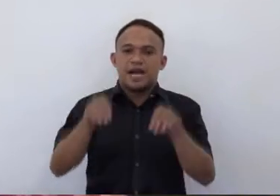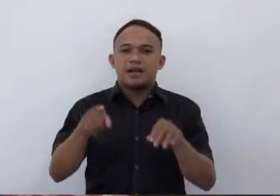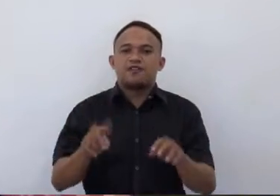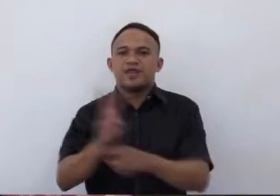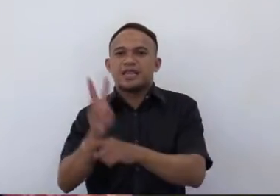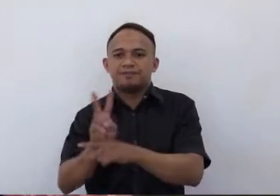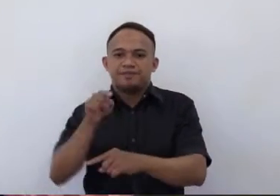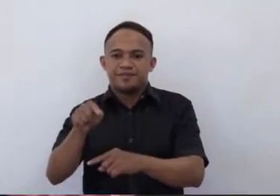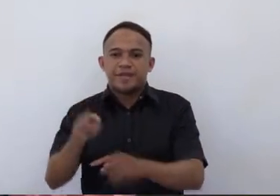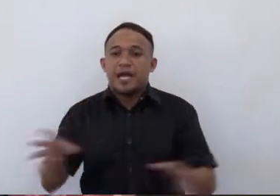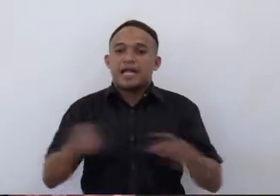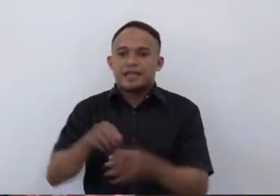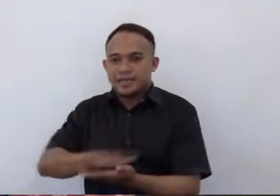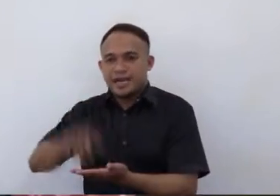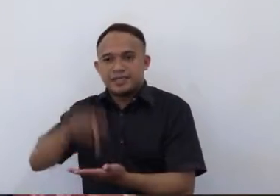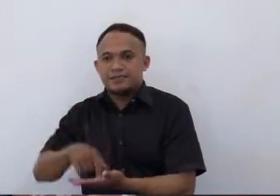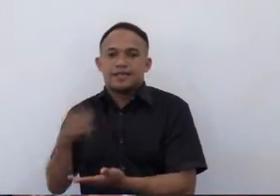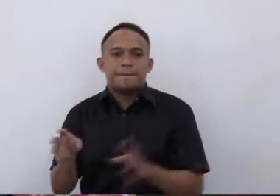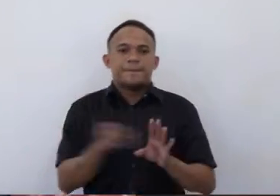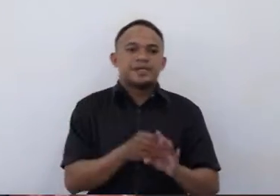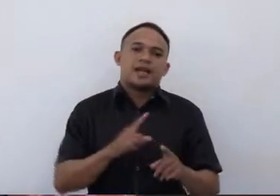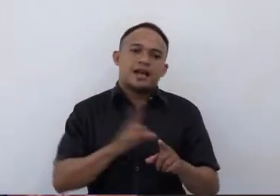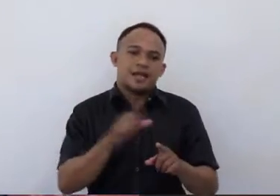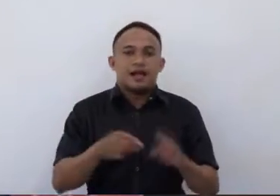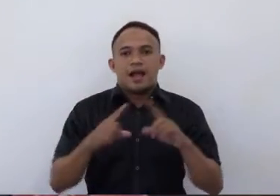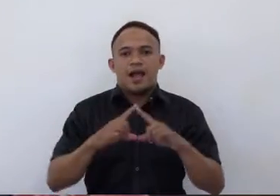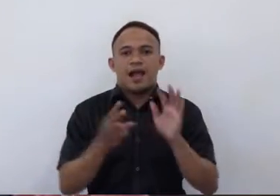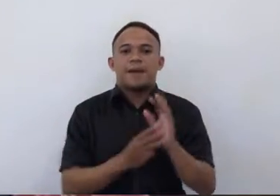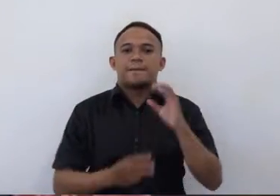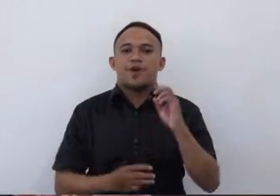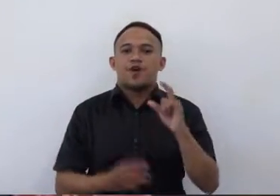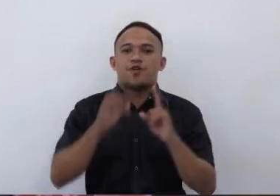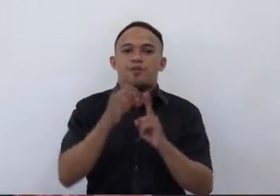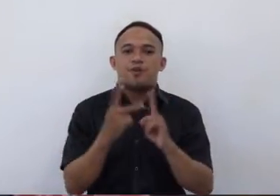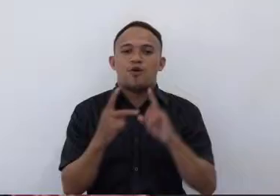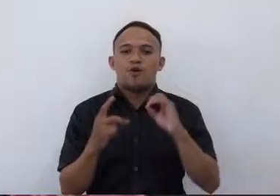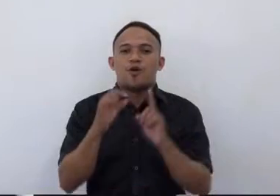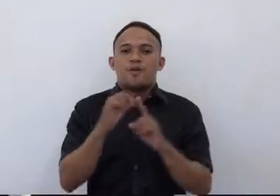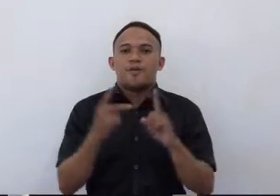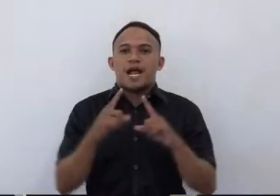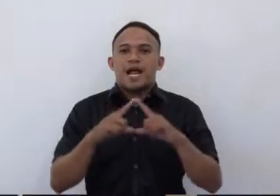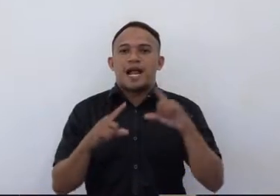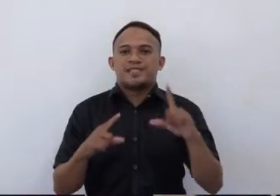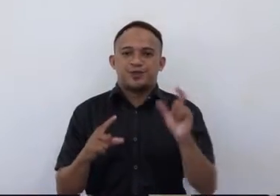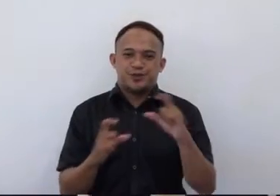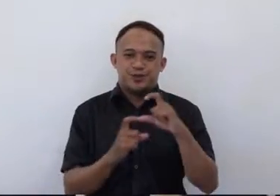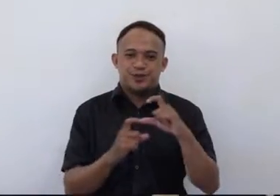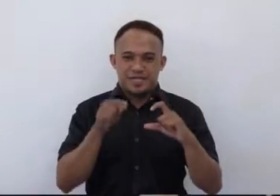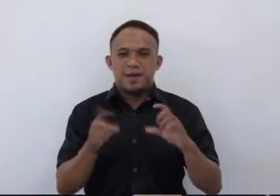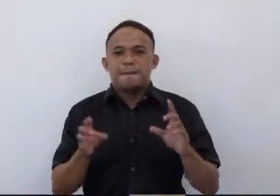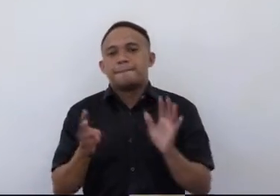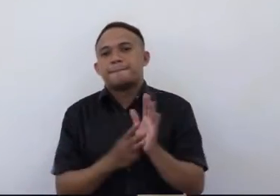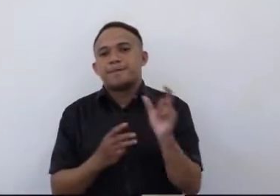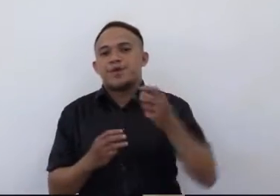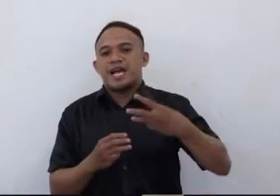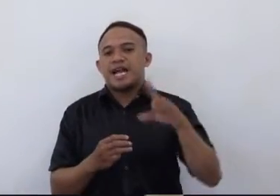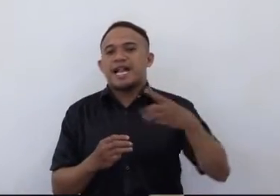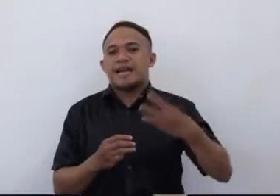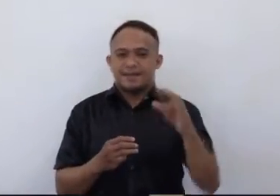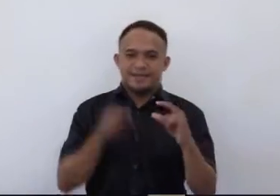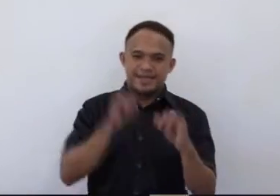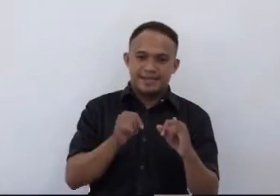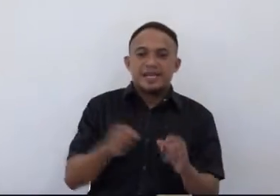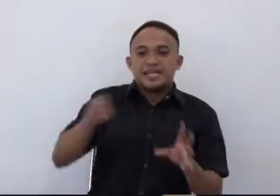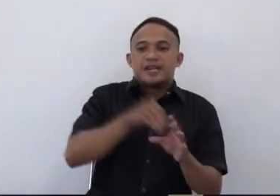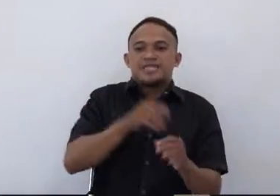tahun 2020 sebanyak 32 ribu ton dengan nilai ekspor mencapai Rp1,42 triliun